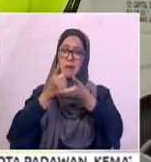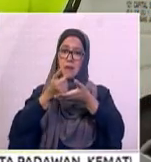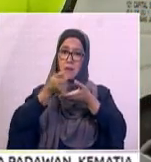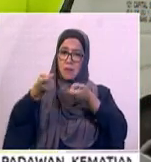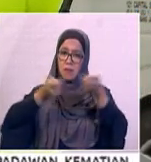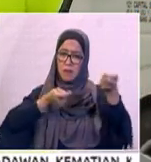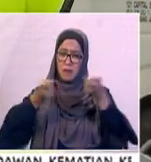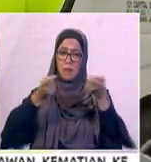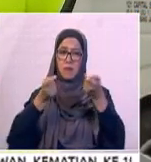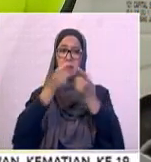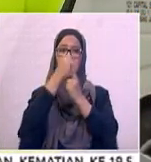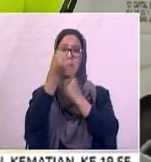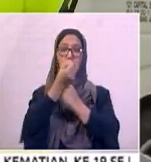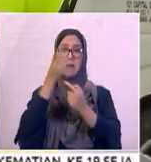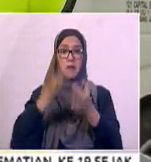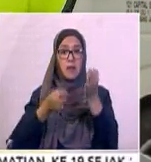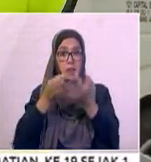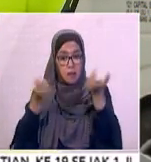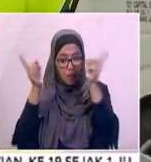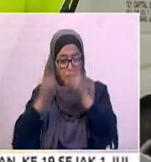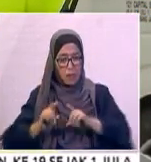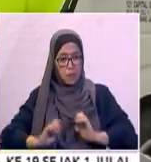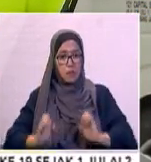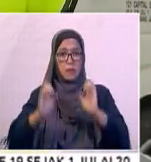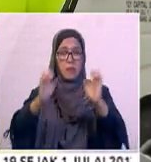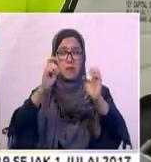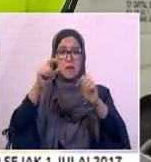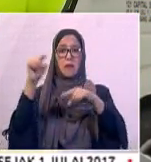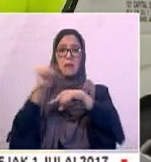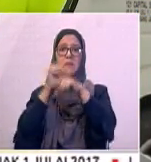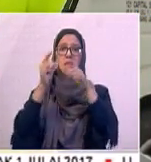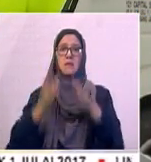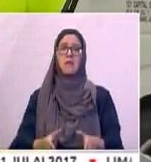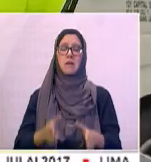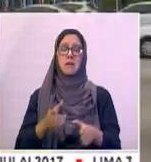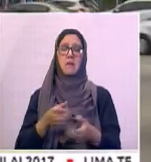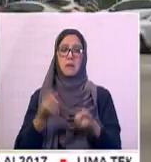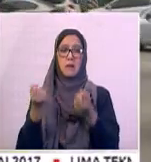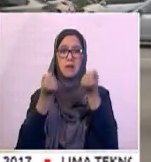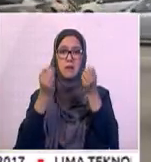juga sekiranya berlaku sebarang kecemasan kepada para pengguna jalan raya.